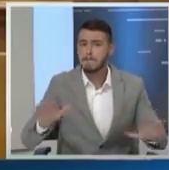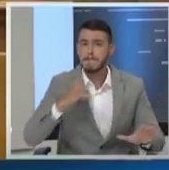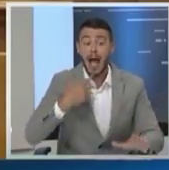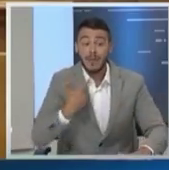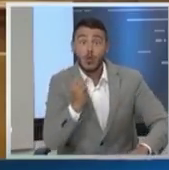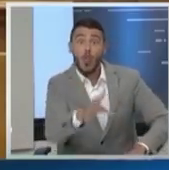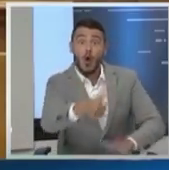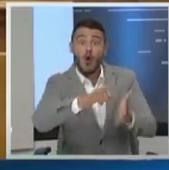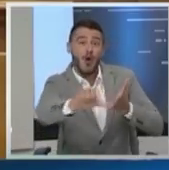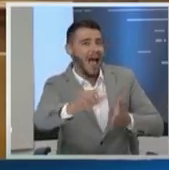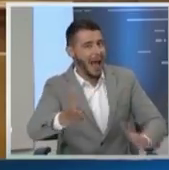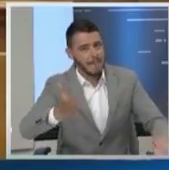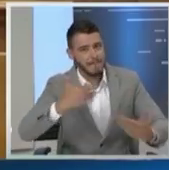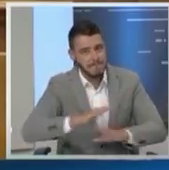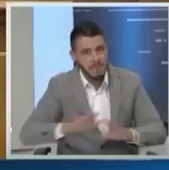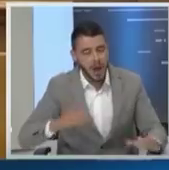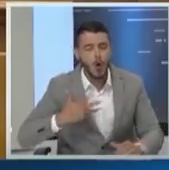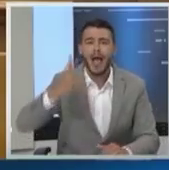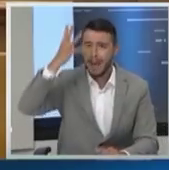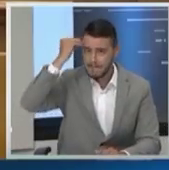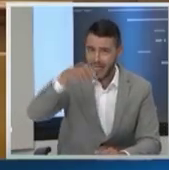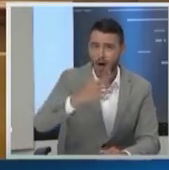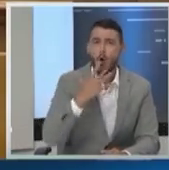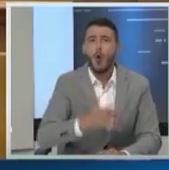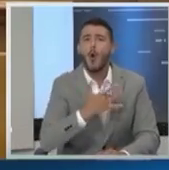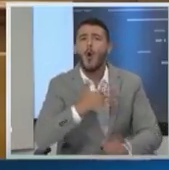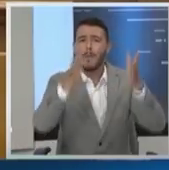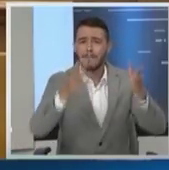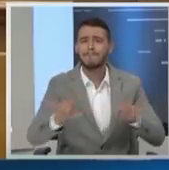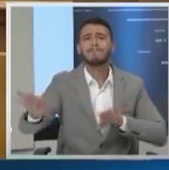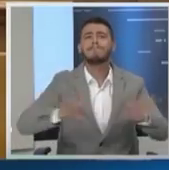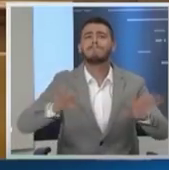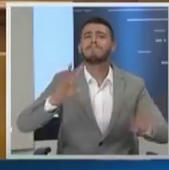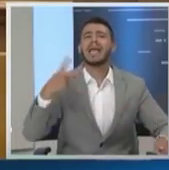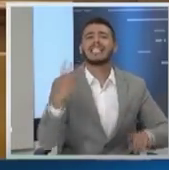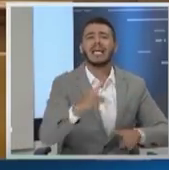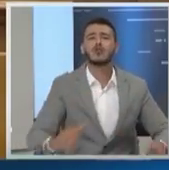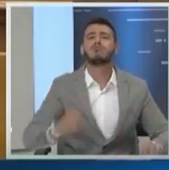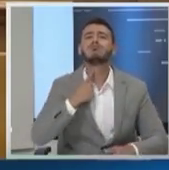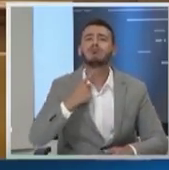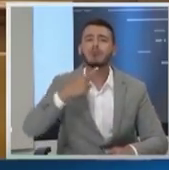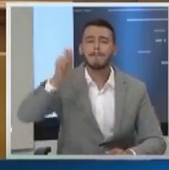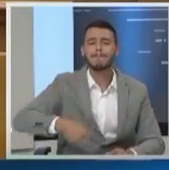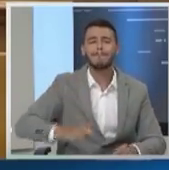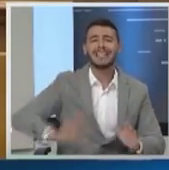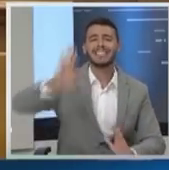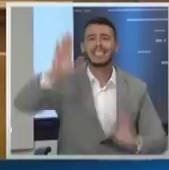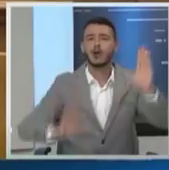από ό,τι μαθαίνω, έχει χάσει και ένα μεγάλο κομμάτι των περιουσιακών του στοιχείων σε πληστηριασμούς.